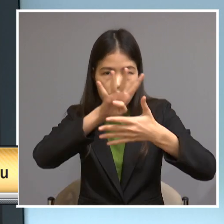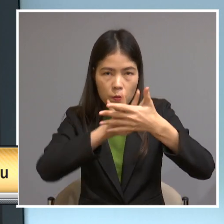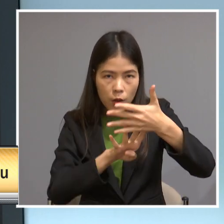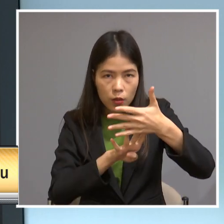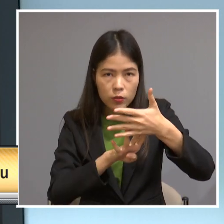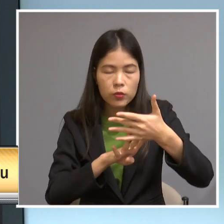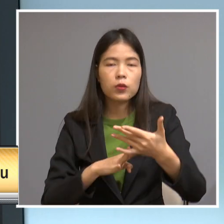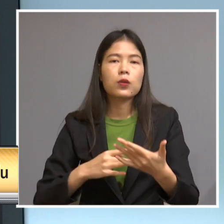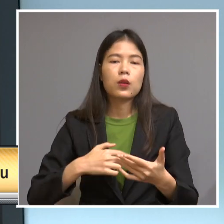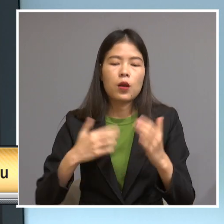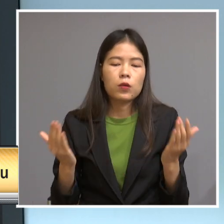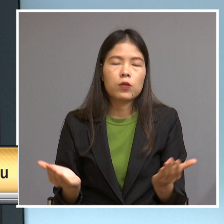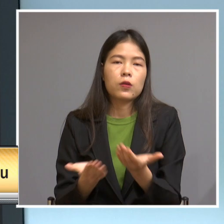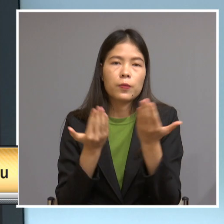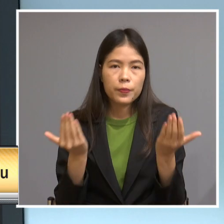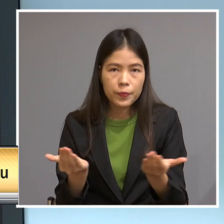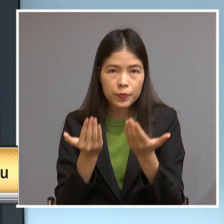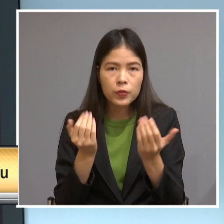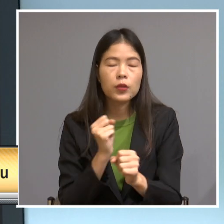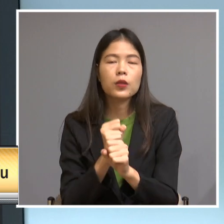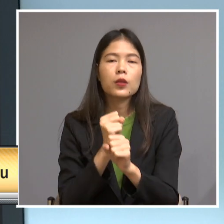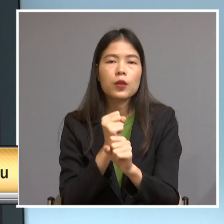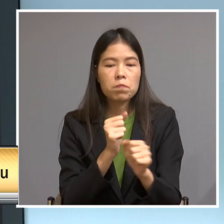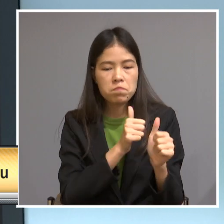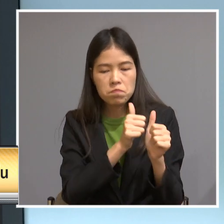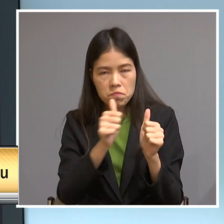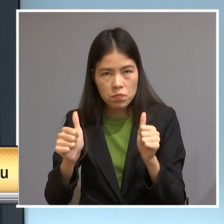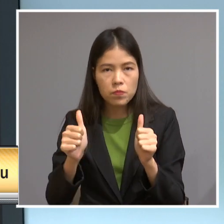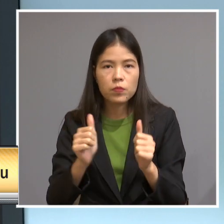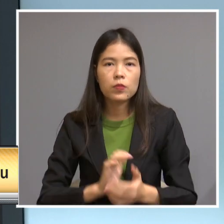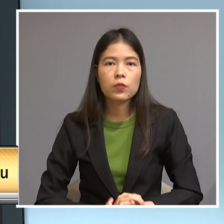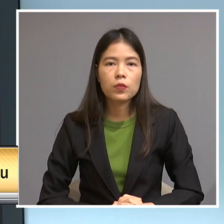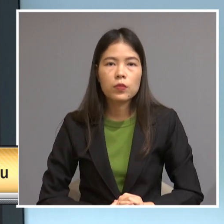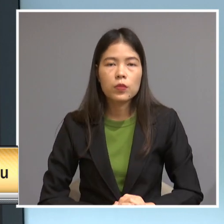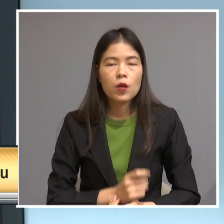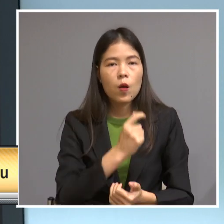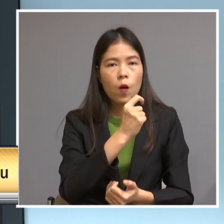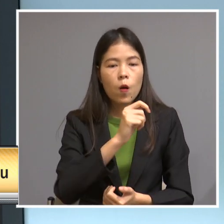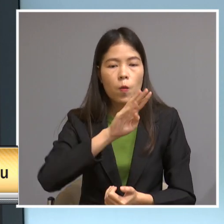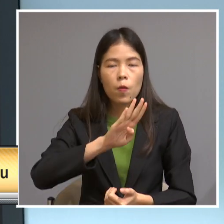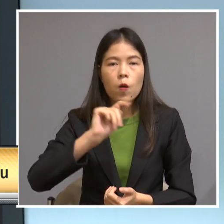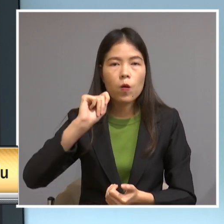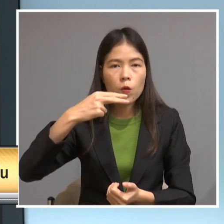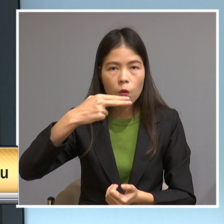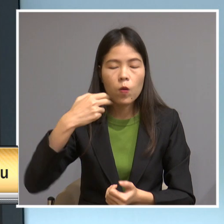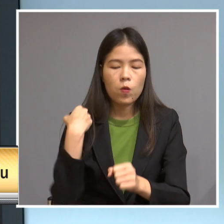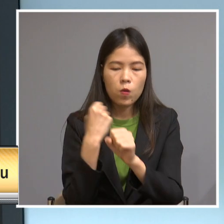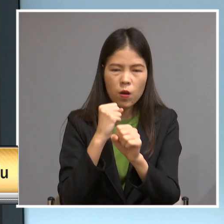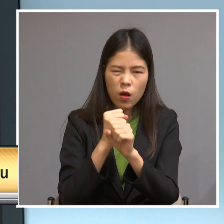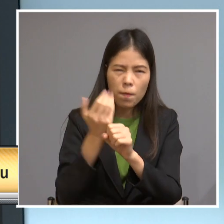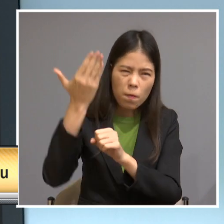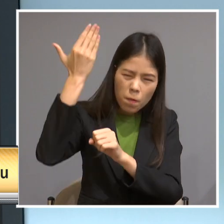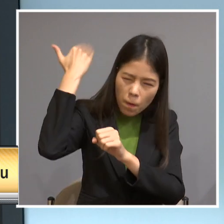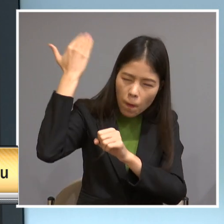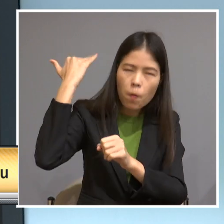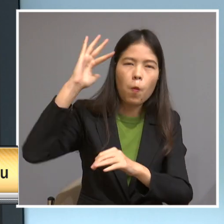้กำลงใจว่า ทำดีมามากจิ ๆ เราลนลให้ทุกอปทอในประเทศทำงี้มานาดแล้วแต